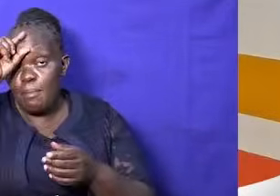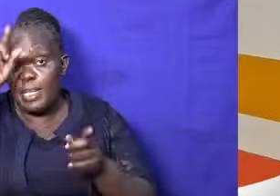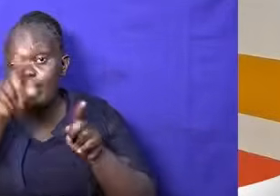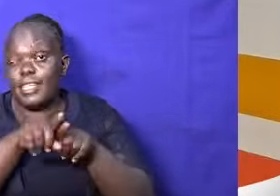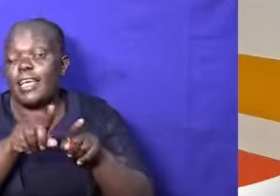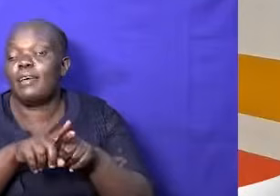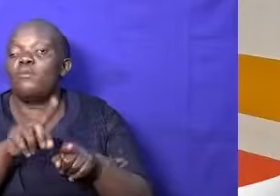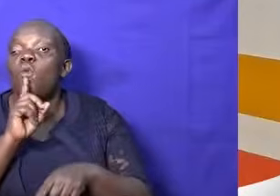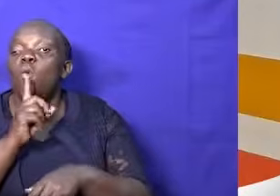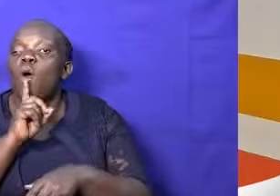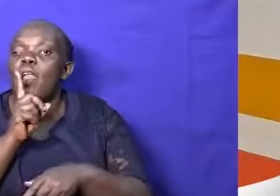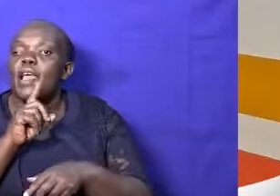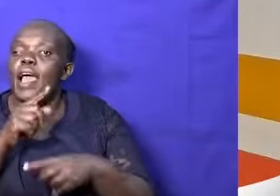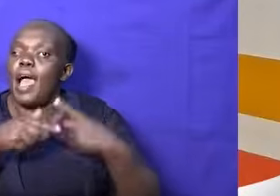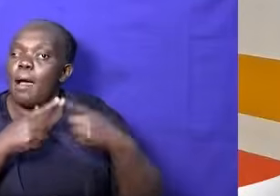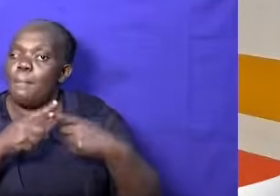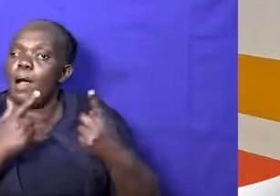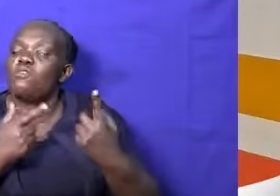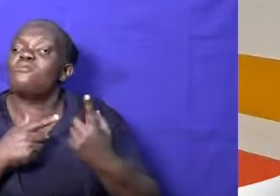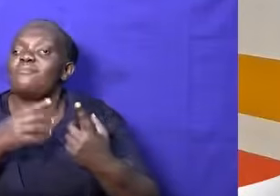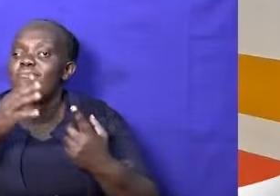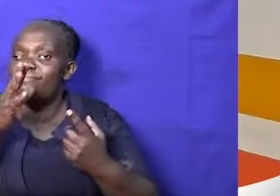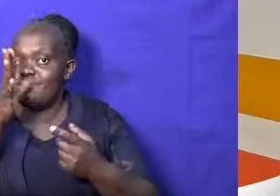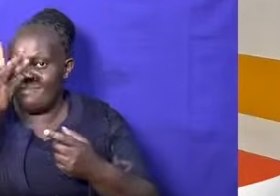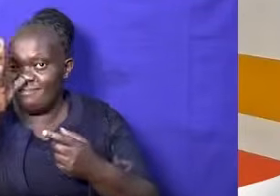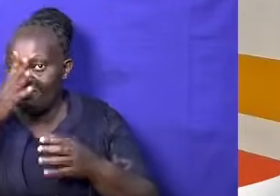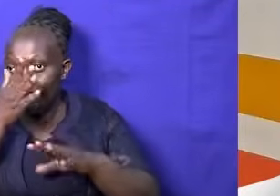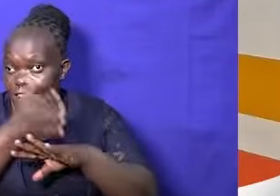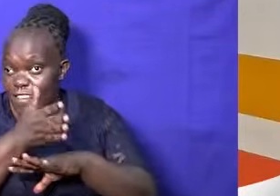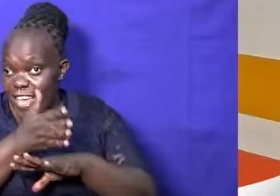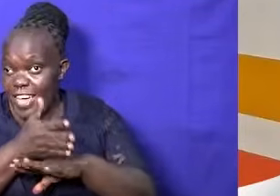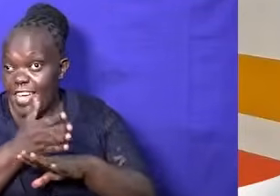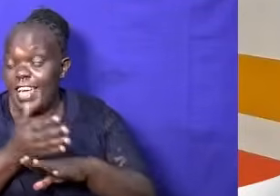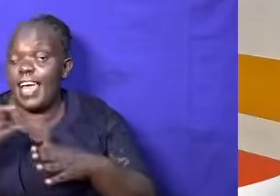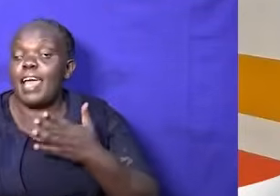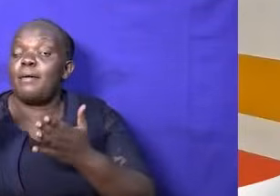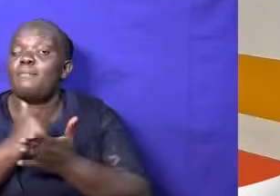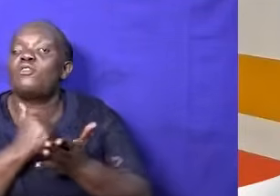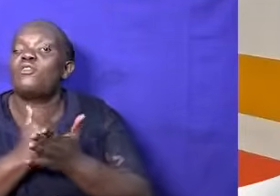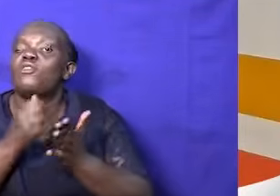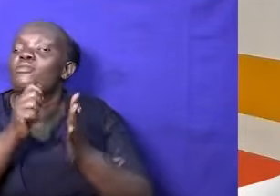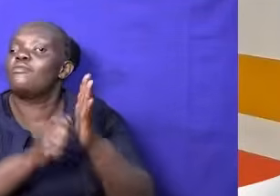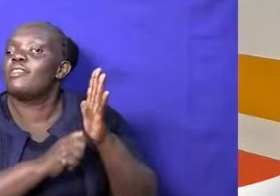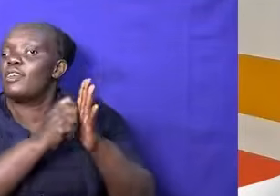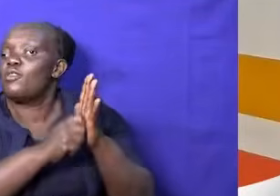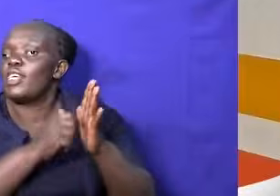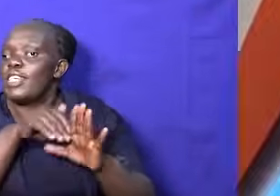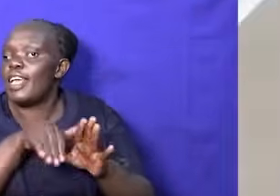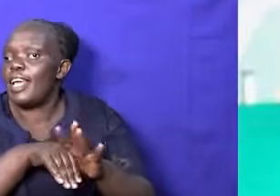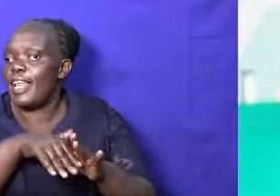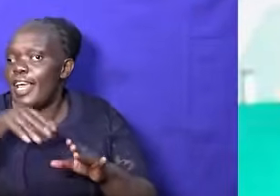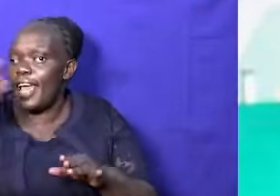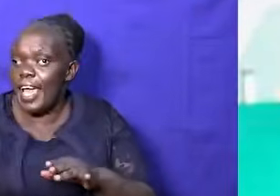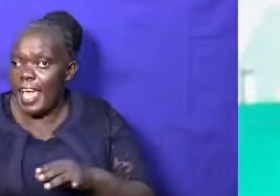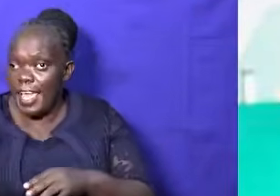Serikali imetoa tahadhari kuhusu matangazo ya ulaghai ya ajira katika shirika la reli Kenya.